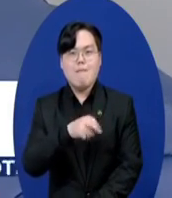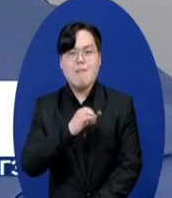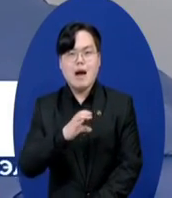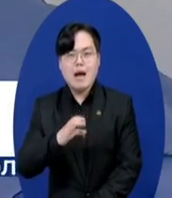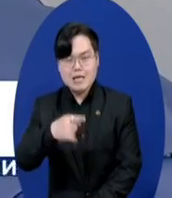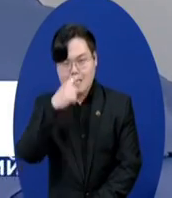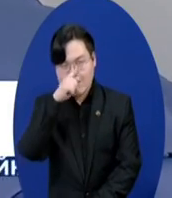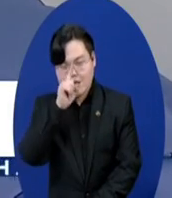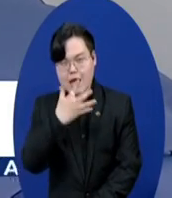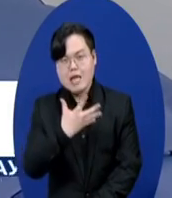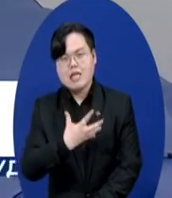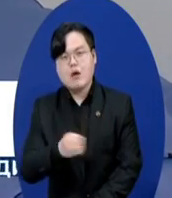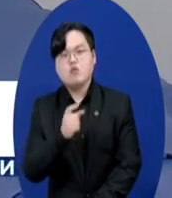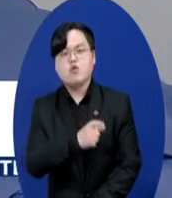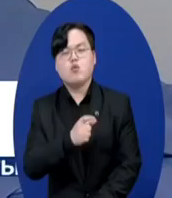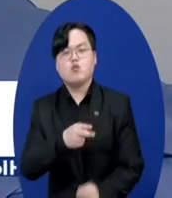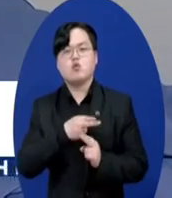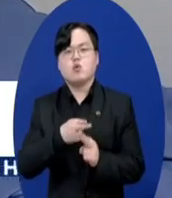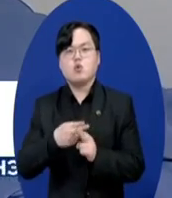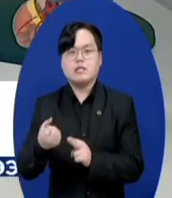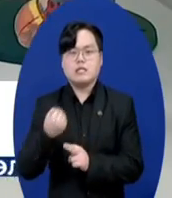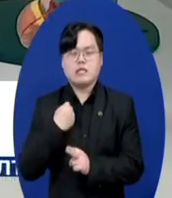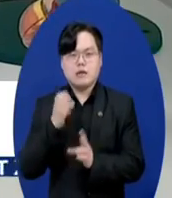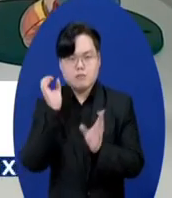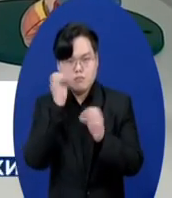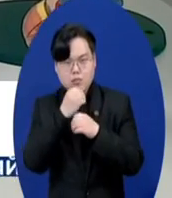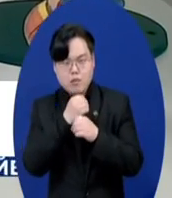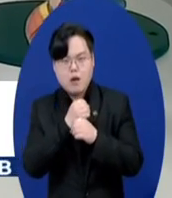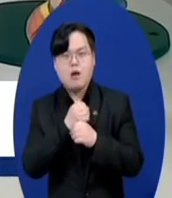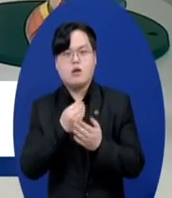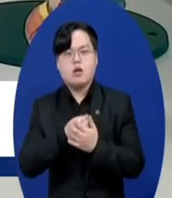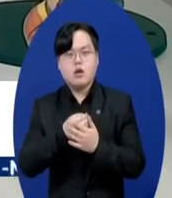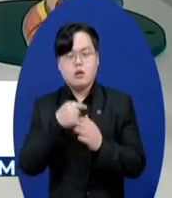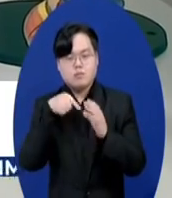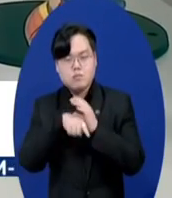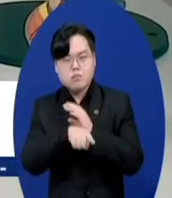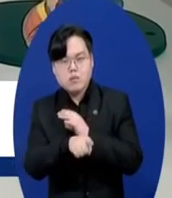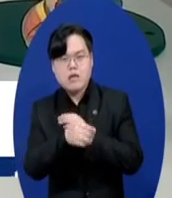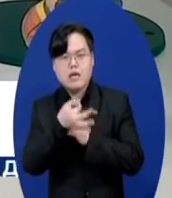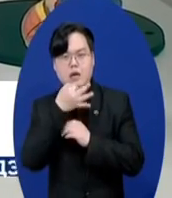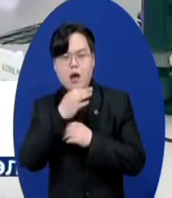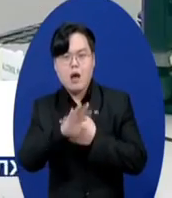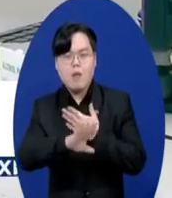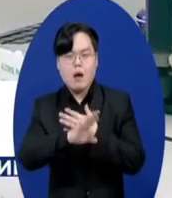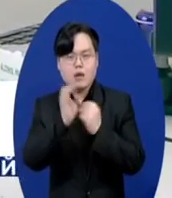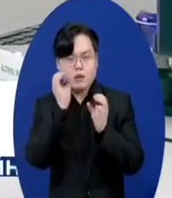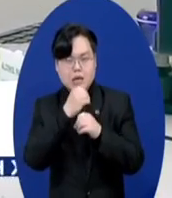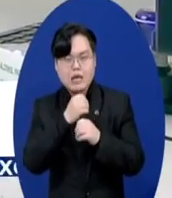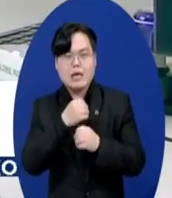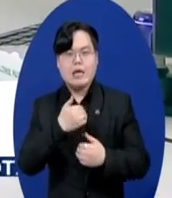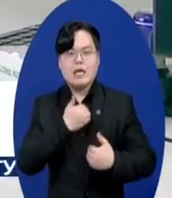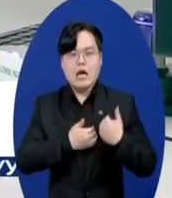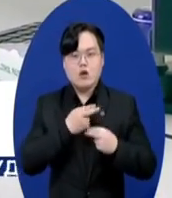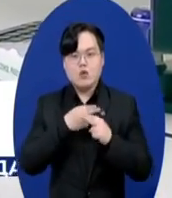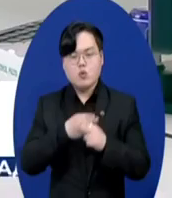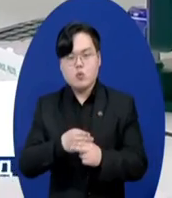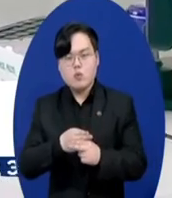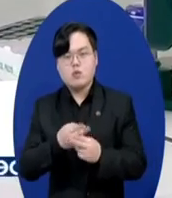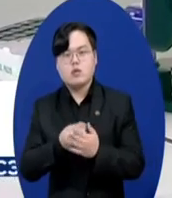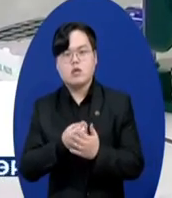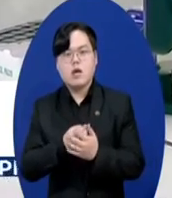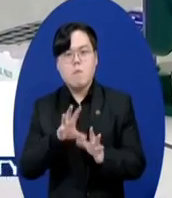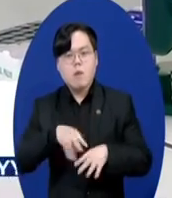хүнд үйлчлэх хүчин чадалтай, дүрс оншилгоо, дуран лаборатори, амбулатор, урьдчилан сэргийлэх үзлэг, яралтай тусламж, эрчим